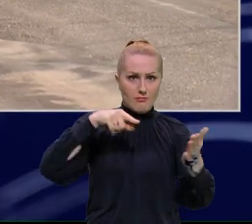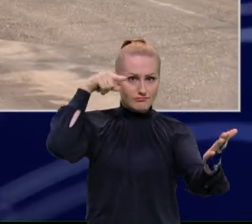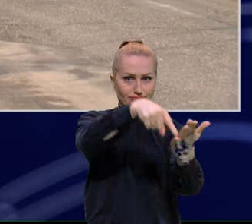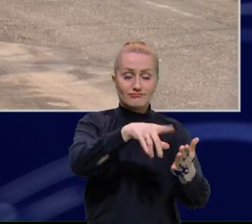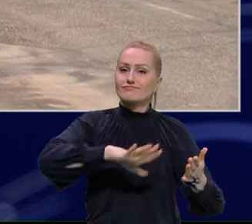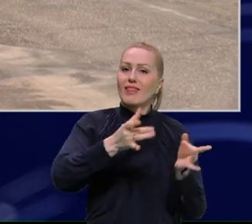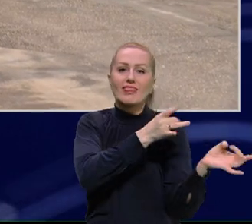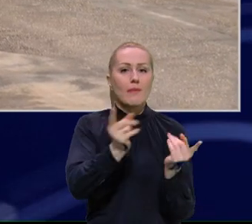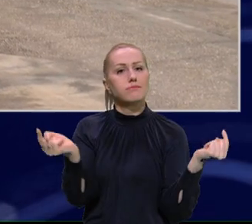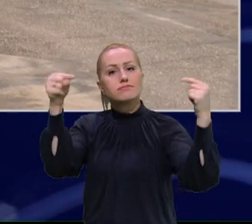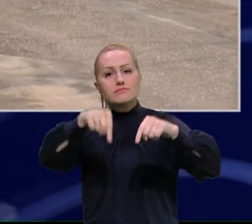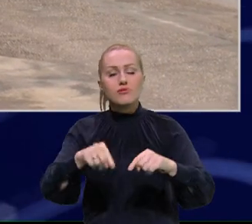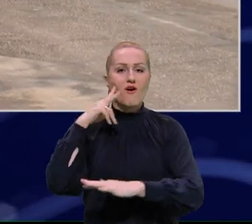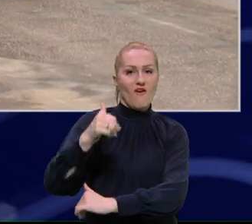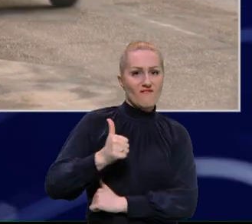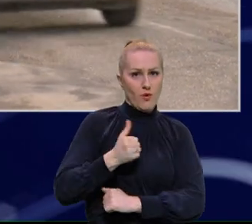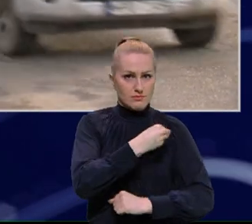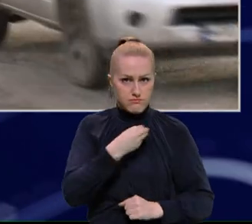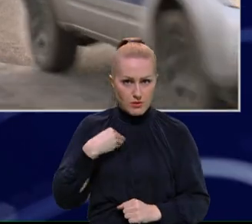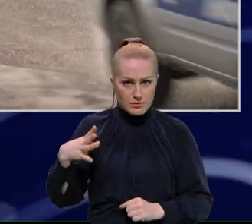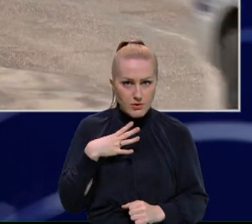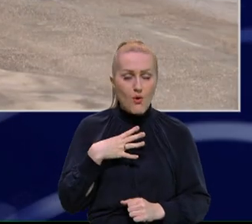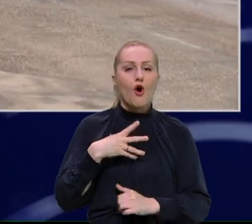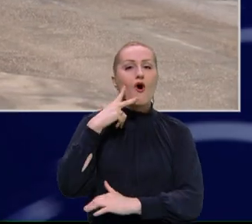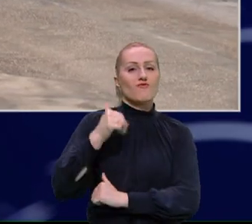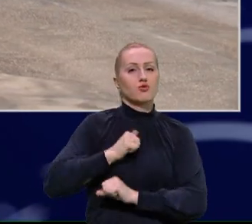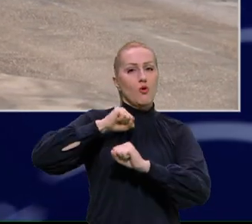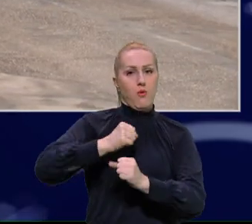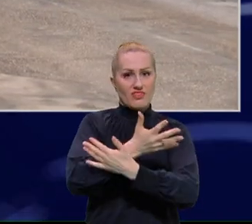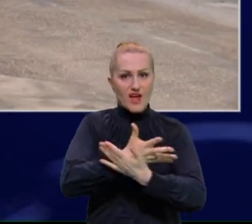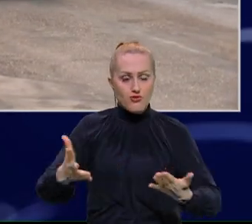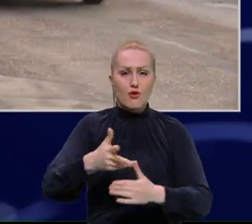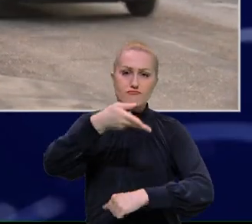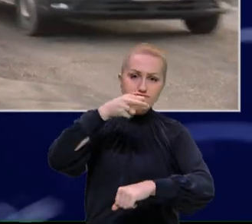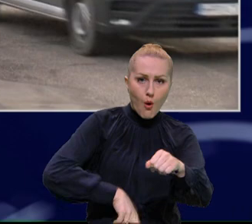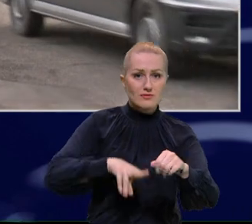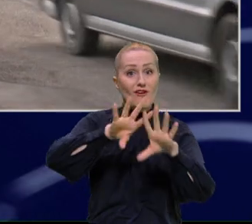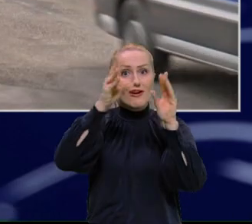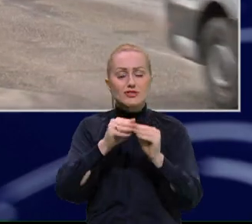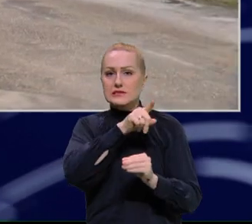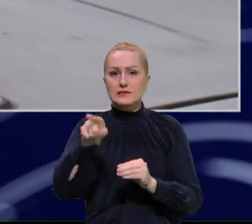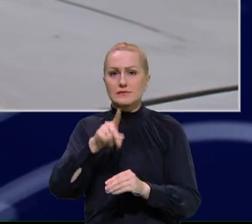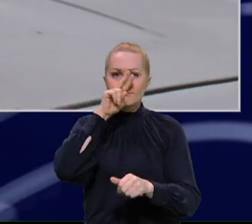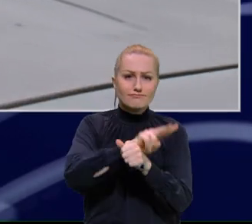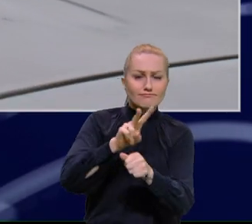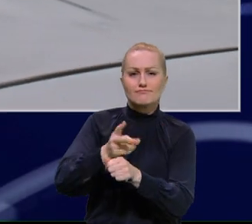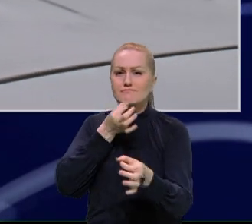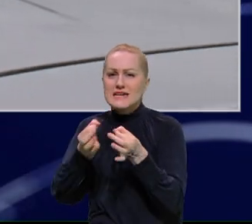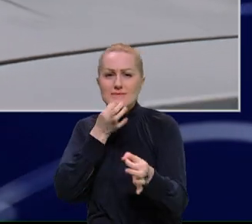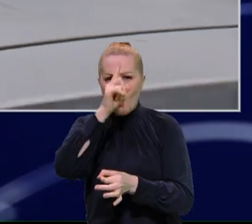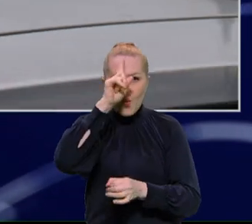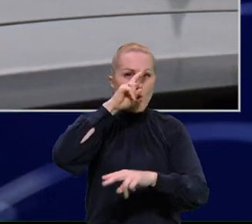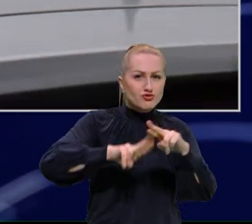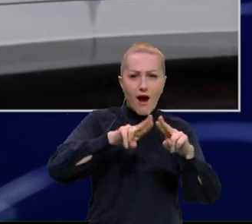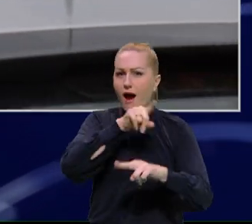pojawiły się zastępy Wojska Polskiego, Wojsko Obrony Terytorialnej. Policjanci wszyscy zaczęli przesłuchiwać świadków,